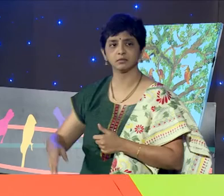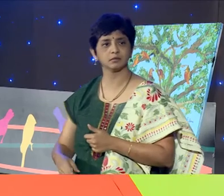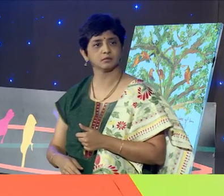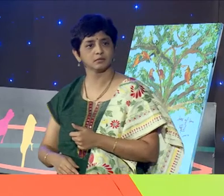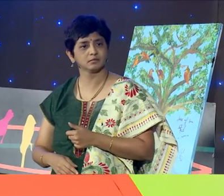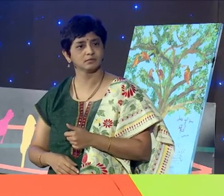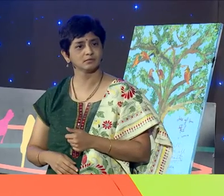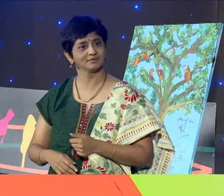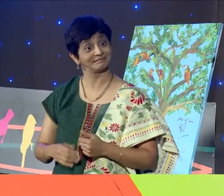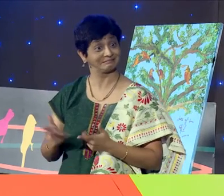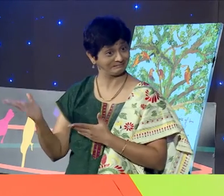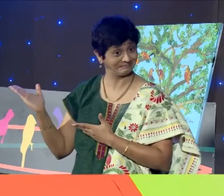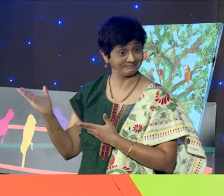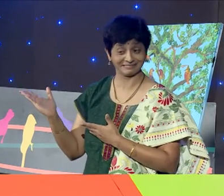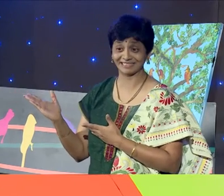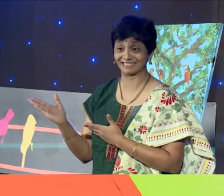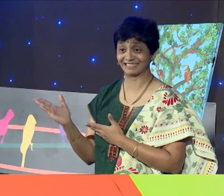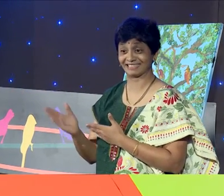फ्रेंड 10,000 रुपये से